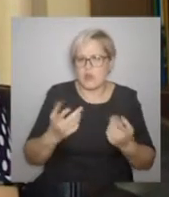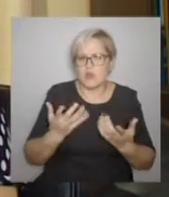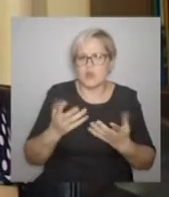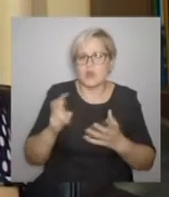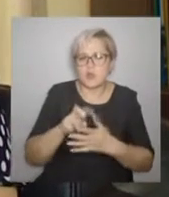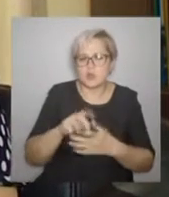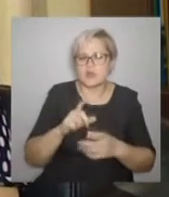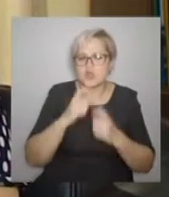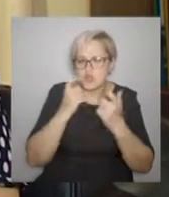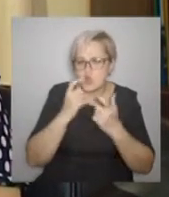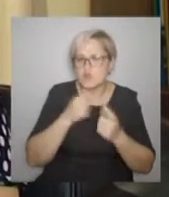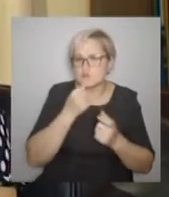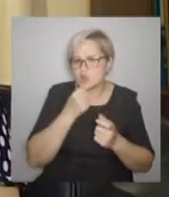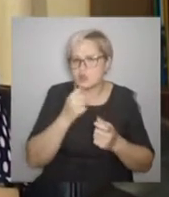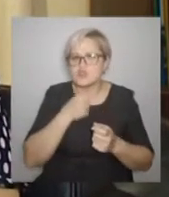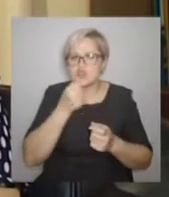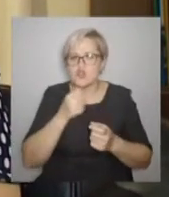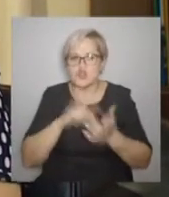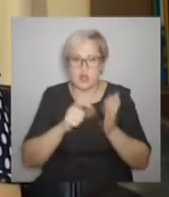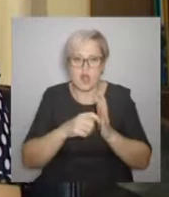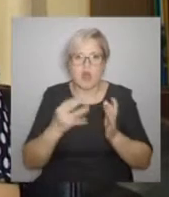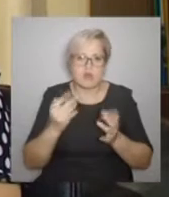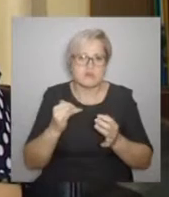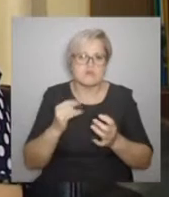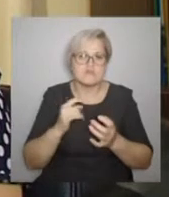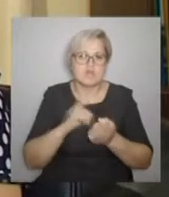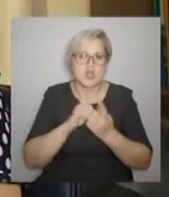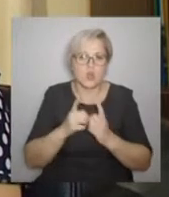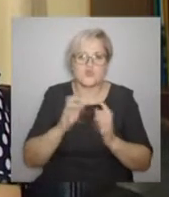имеют ограничения здоровья, и